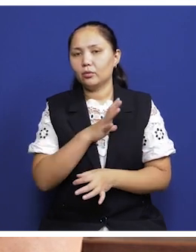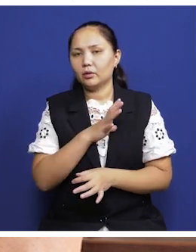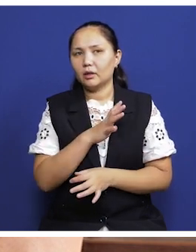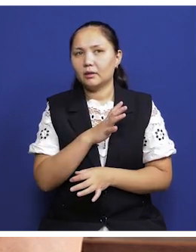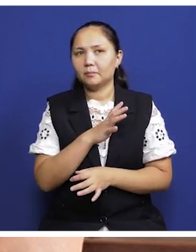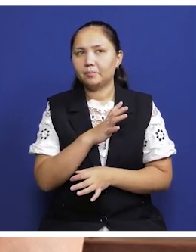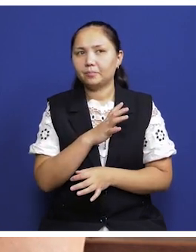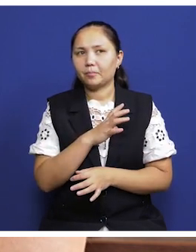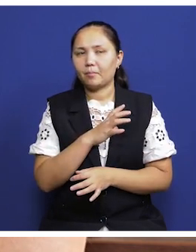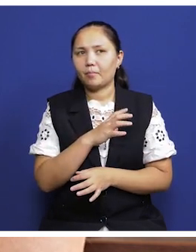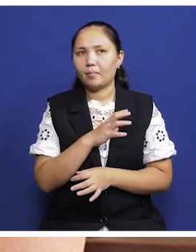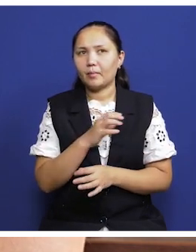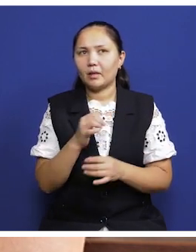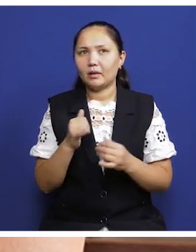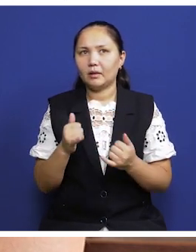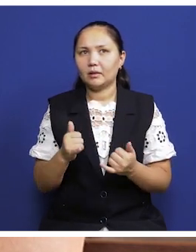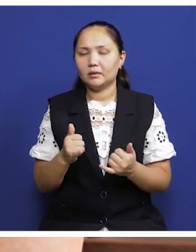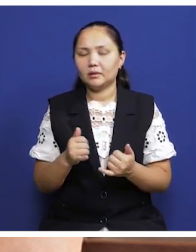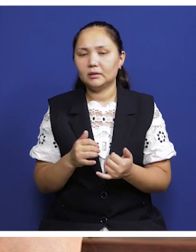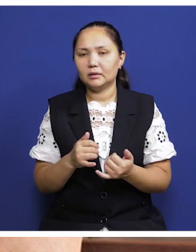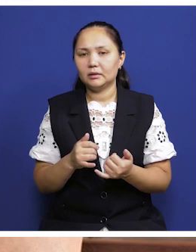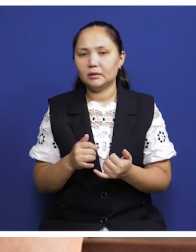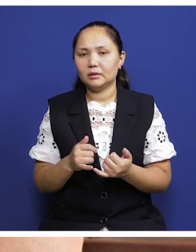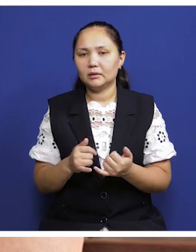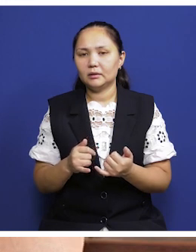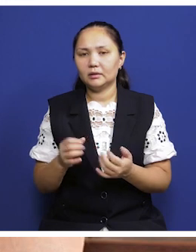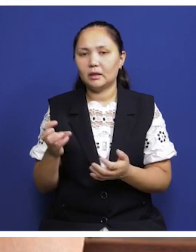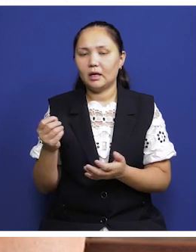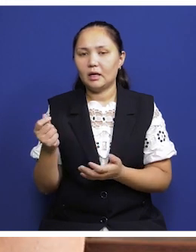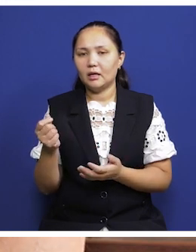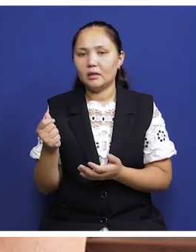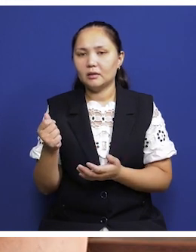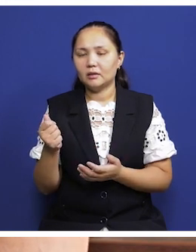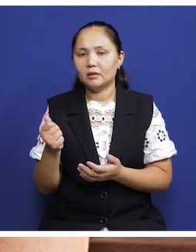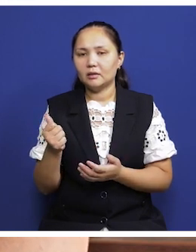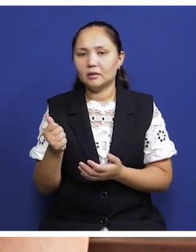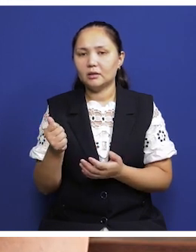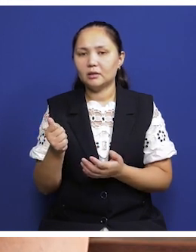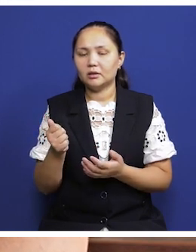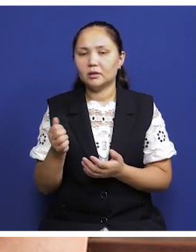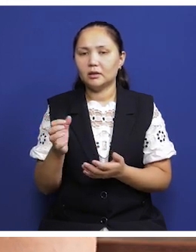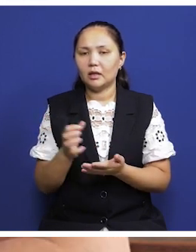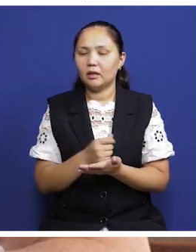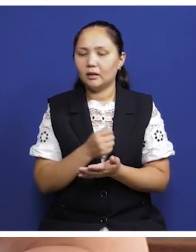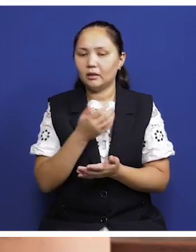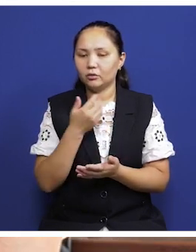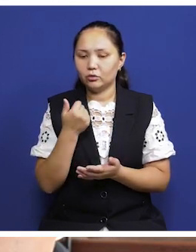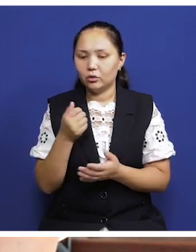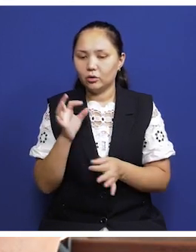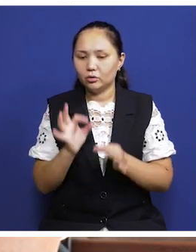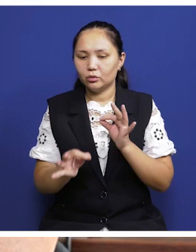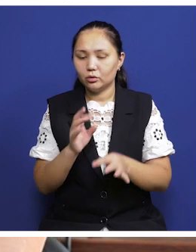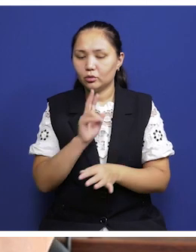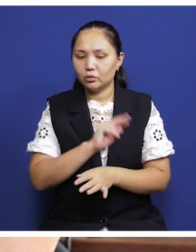кетіп, ол жаңағы уже қазір жылдан асып кетті. Сондықтан ол қаржы сол күйінде жаңағы игермей тоқтап қалды дағын. Сот